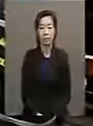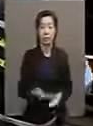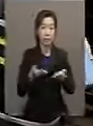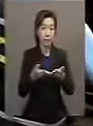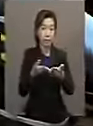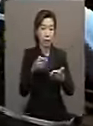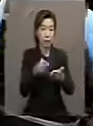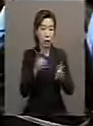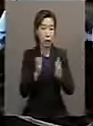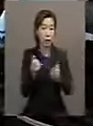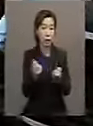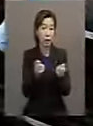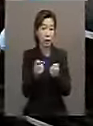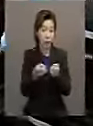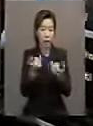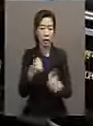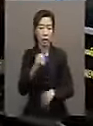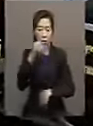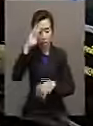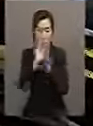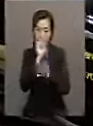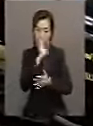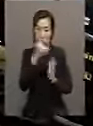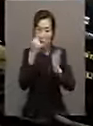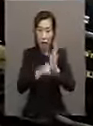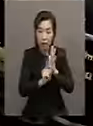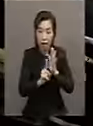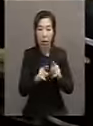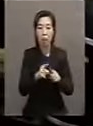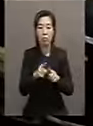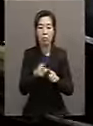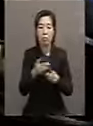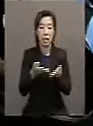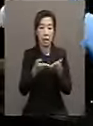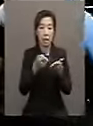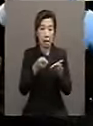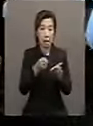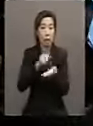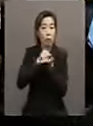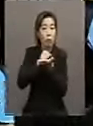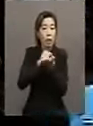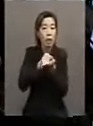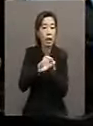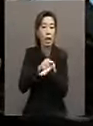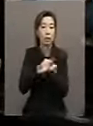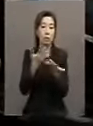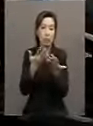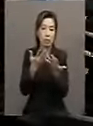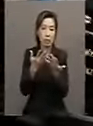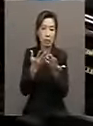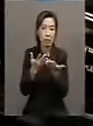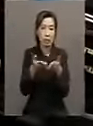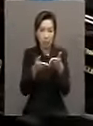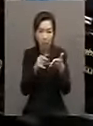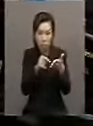อนนี้ก็ถูกแจ้งข้อหาเพิ่มครับคือข้อหาใช้ยานพาหนะขนส่งรับจ้างนะฮะเมื่อยานพาห